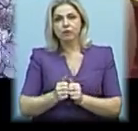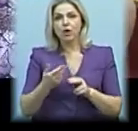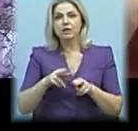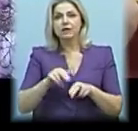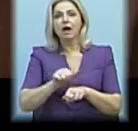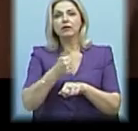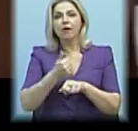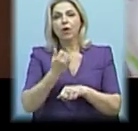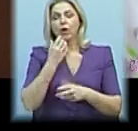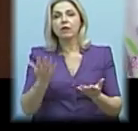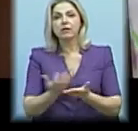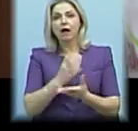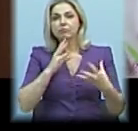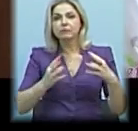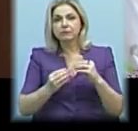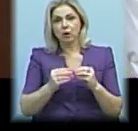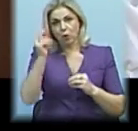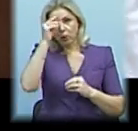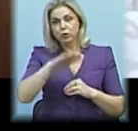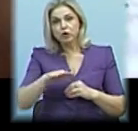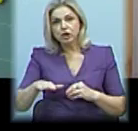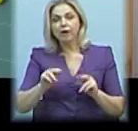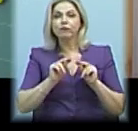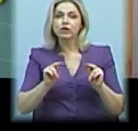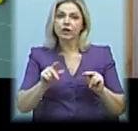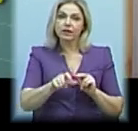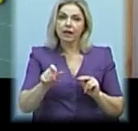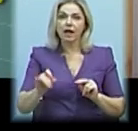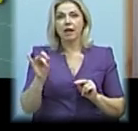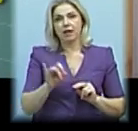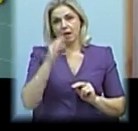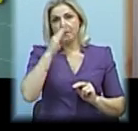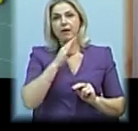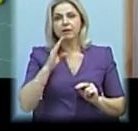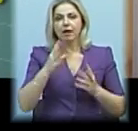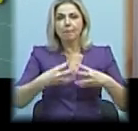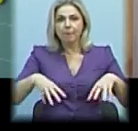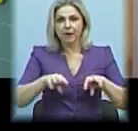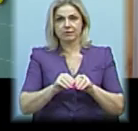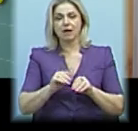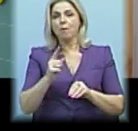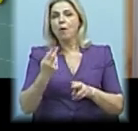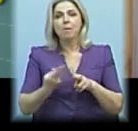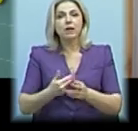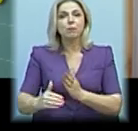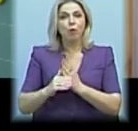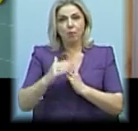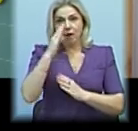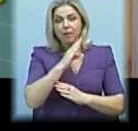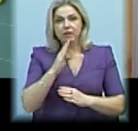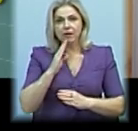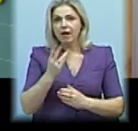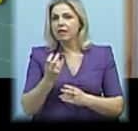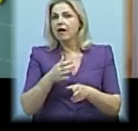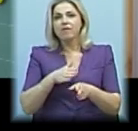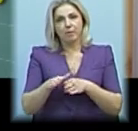коли знаходять спільну мову учень, вчитель і батьки разом об'єднуються, тому що без допомоги до батьків ми не справимося з